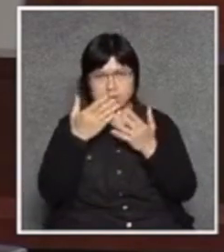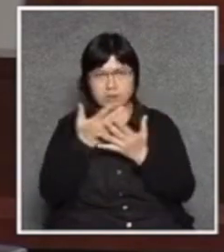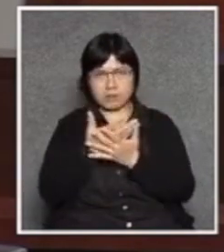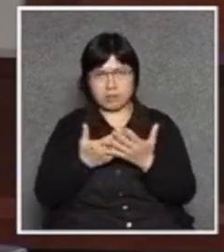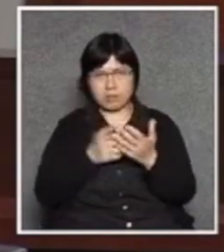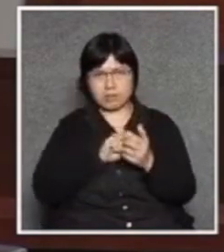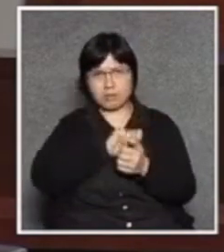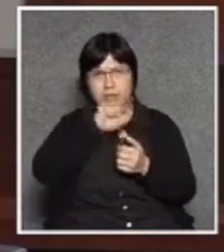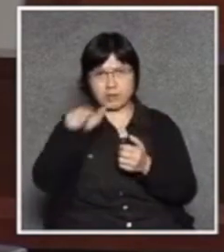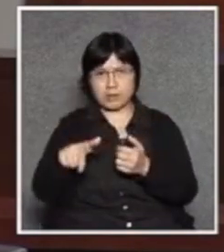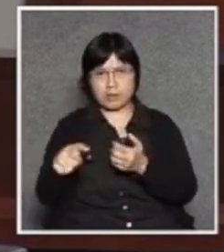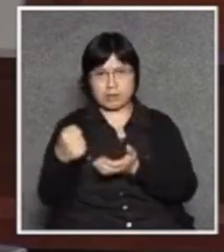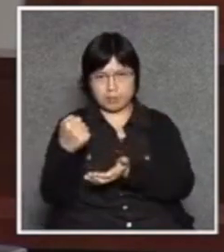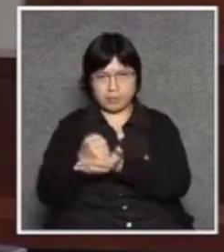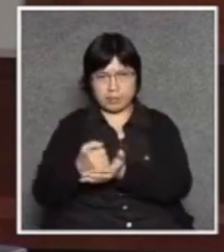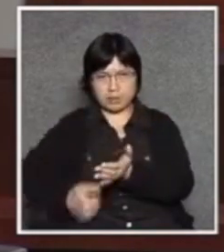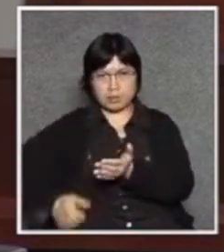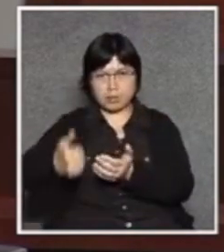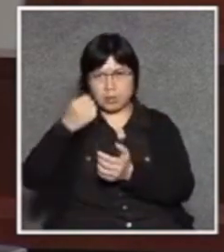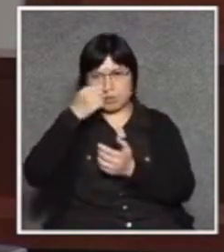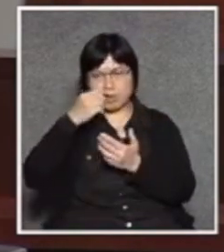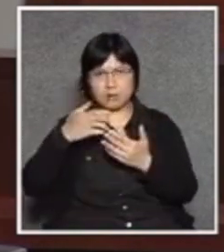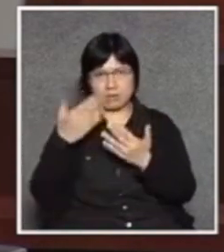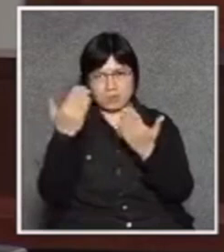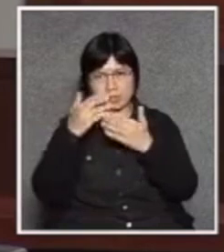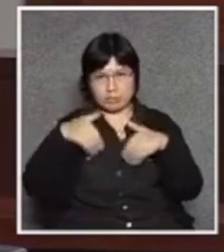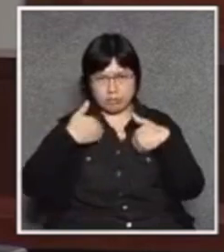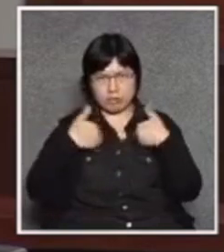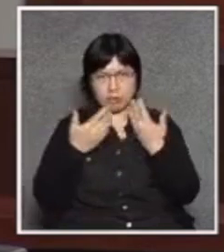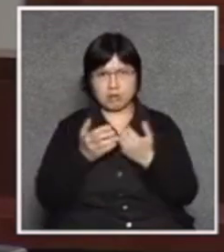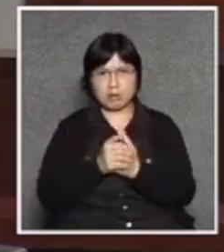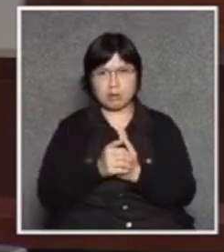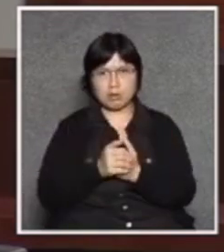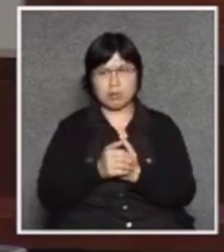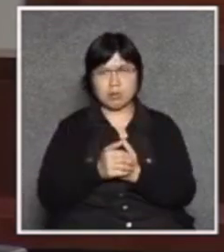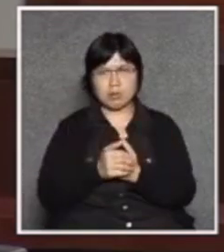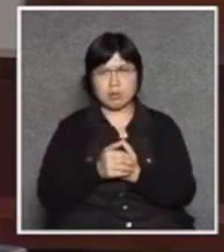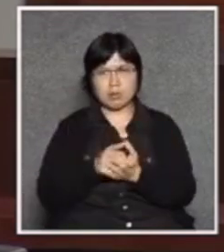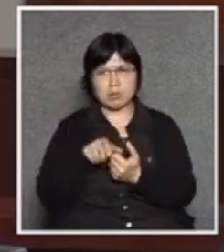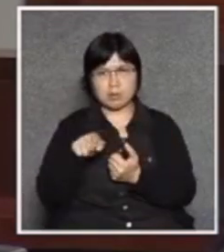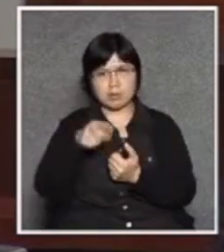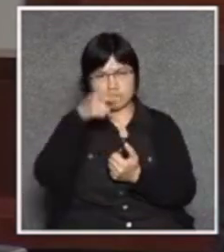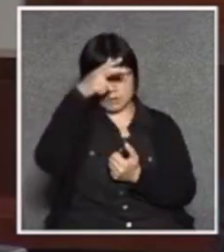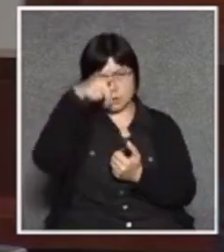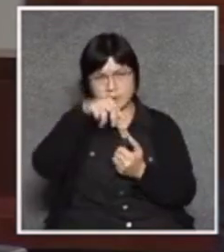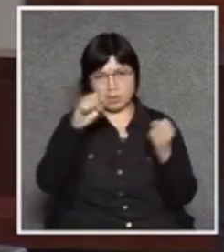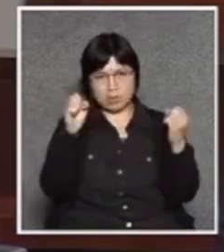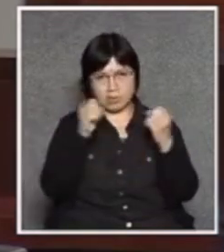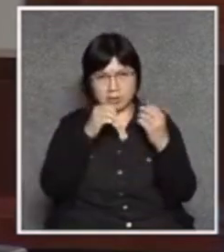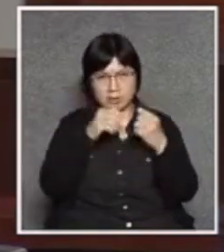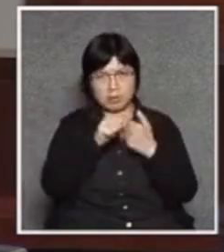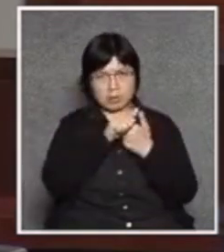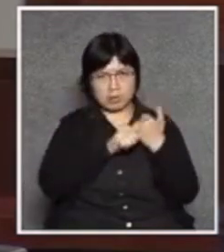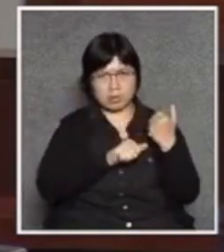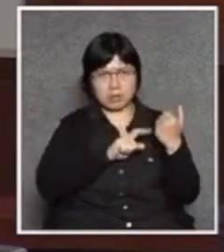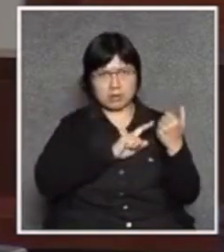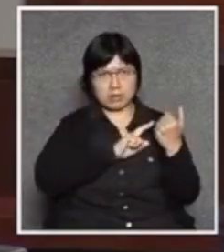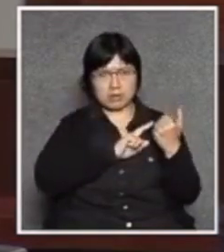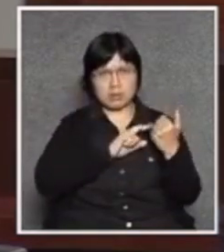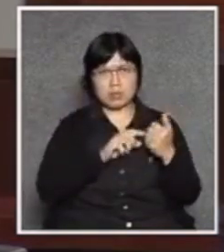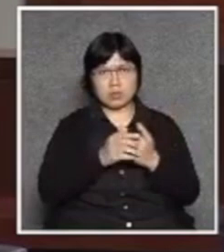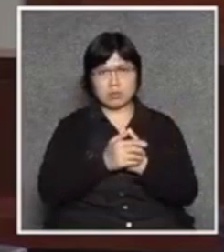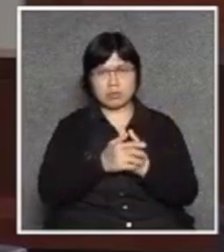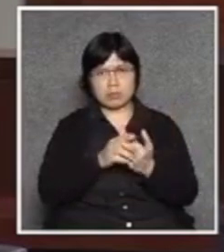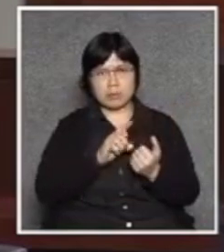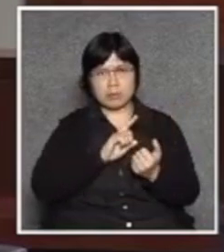於獲發牌的香港電視娛樂。這些就是行政會議成員自覺或不自覺